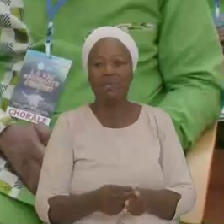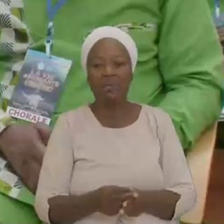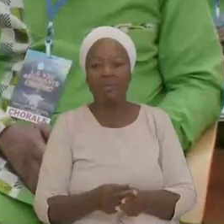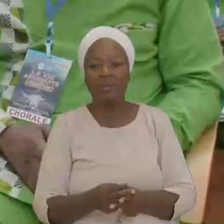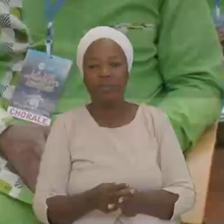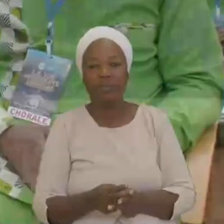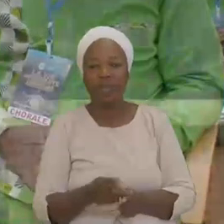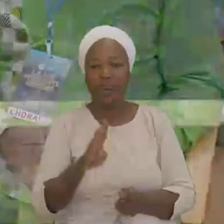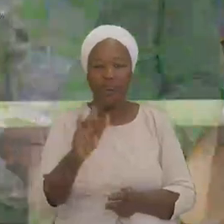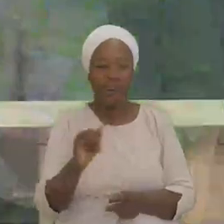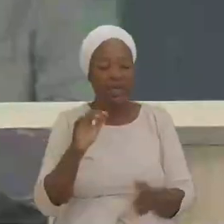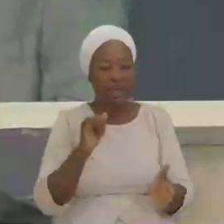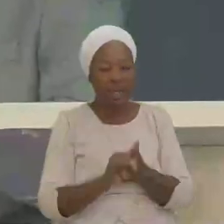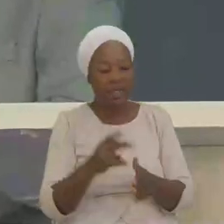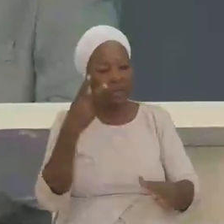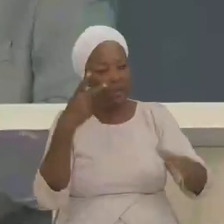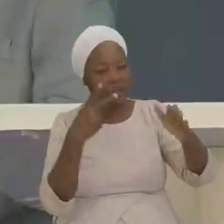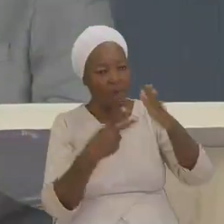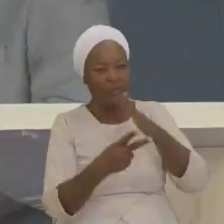nom de Jésus.